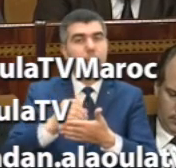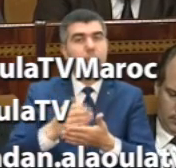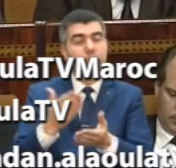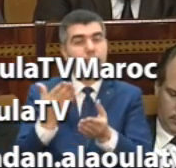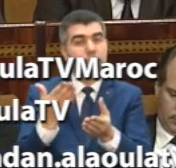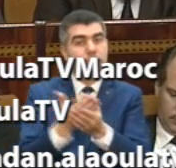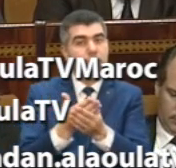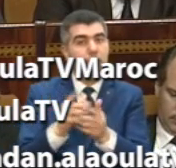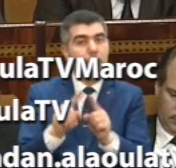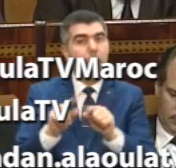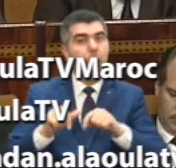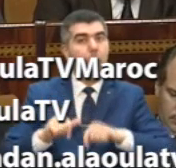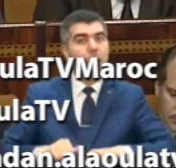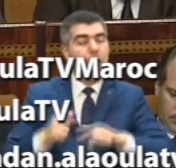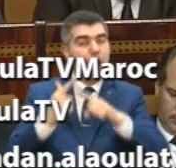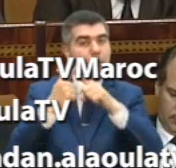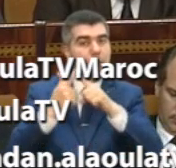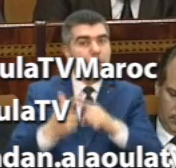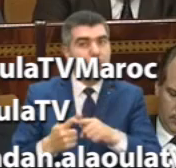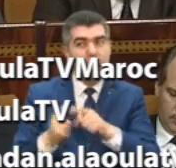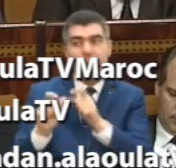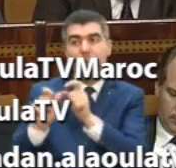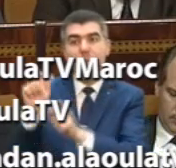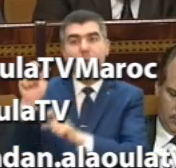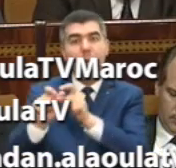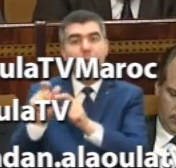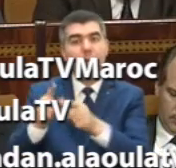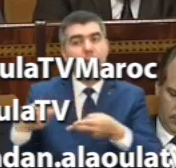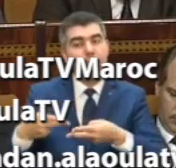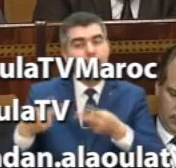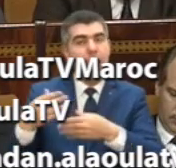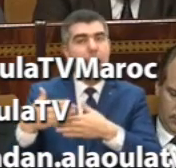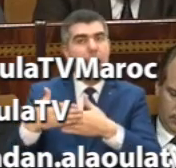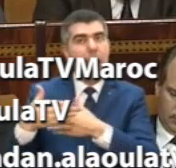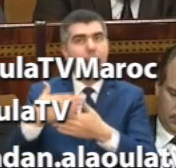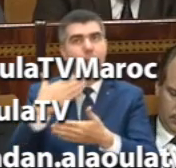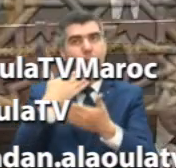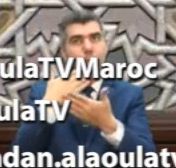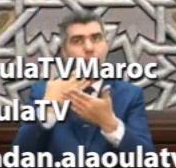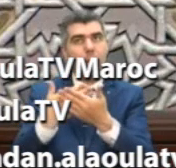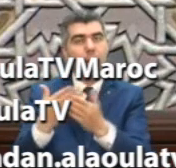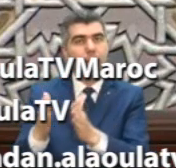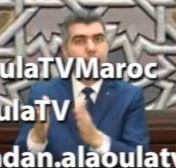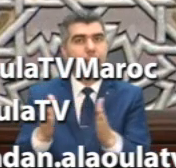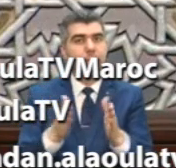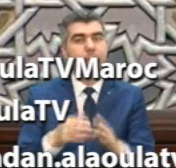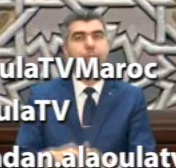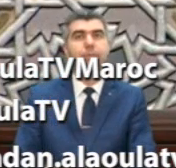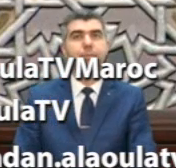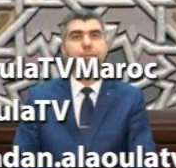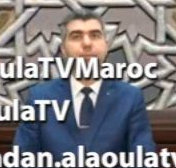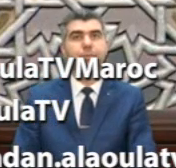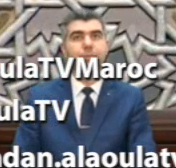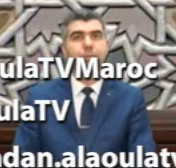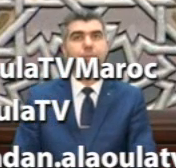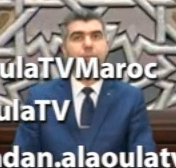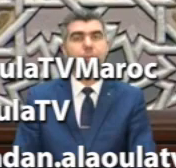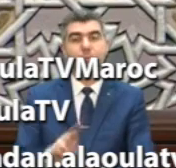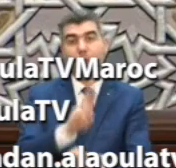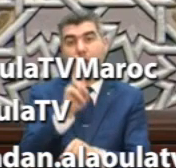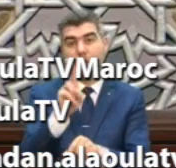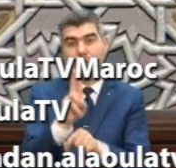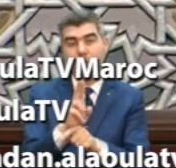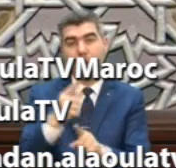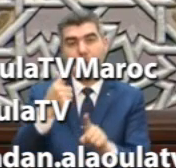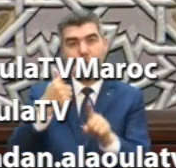وصل لوزارة المالية وخاص الناس راه كينتظروا ذوك المشاريع يخرجوا لحيز التنفيذ. وشكرا. تعقيب إضافي؟ تفضل